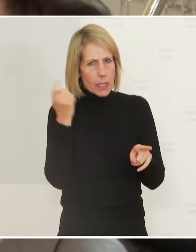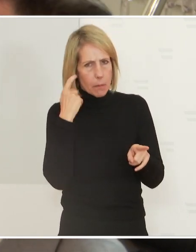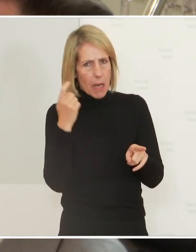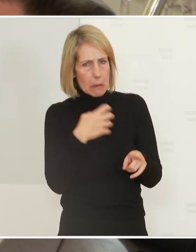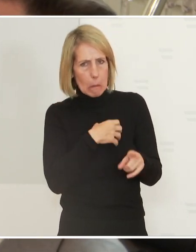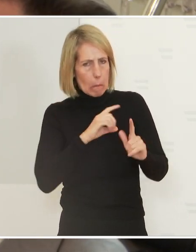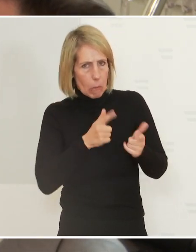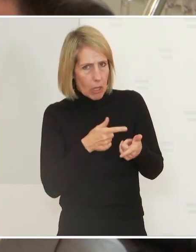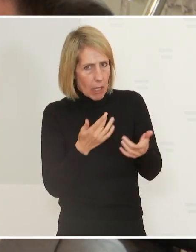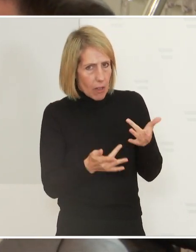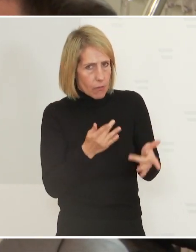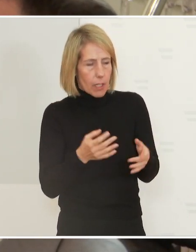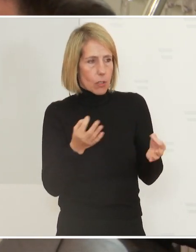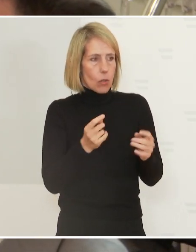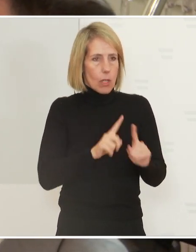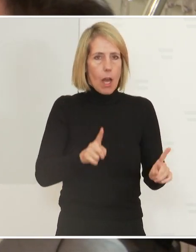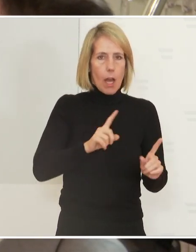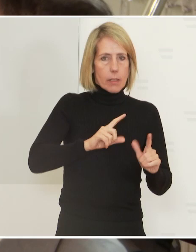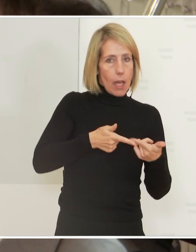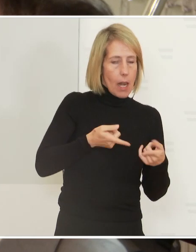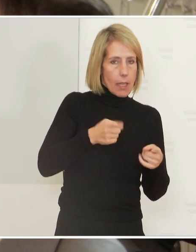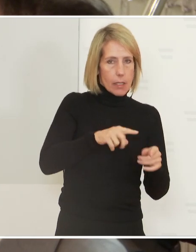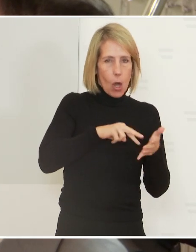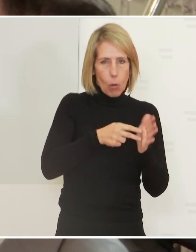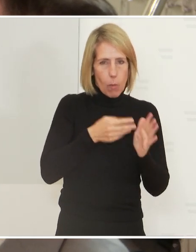Burgenland oder gab es auch noch andere Länder, die sich nicht hinter den Plan gestellt haben?